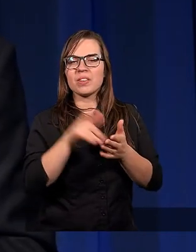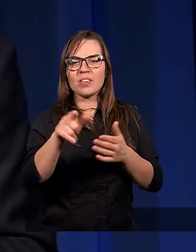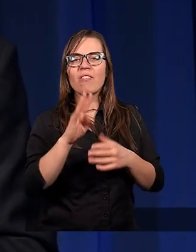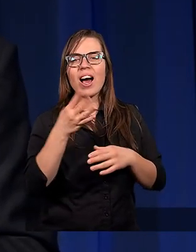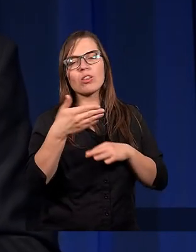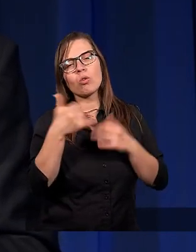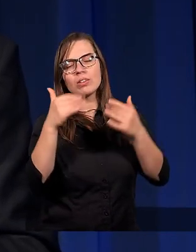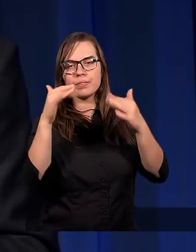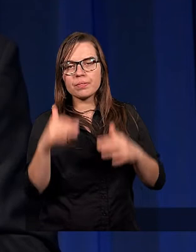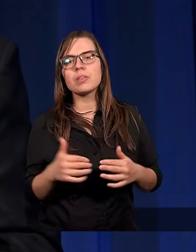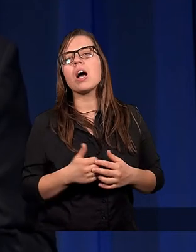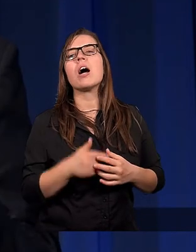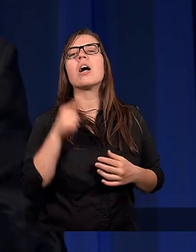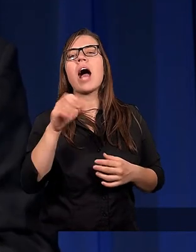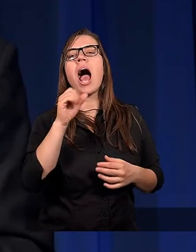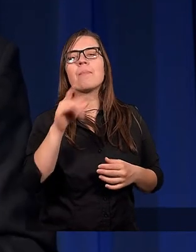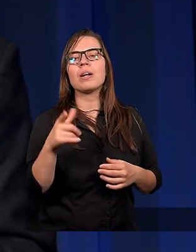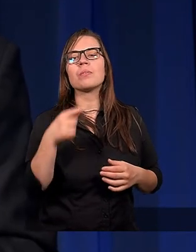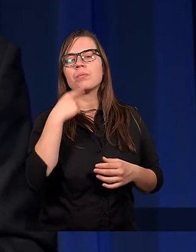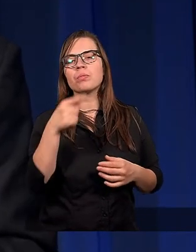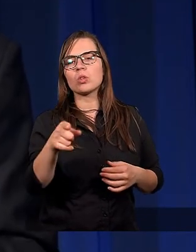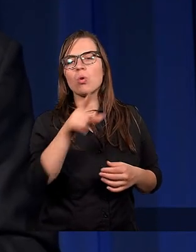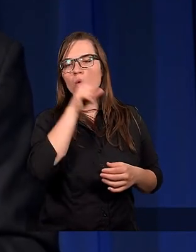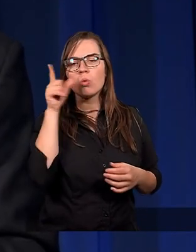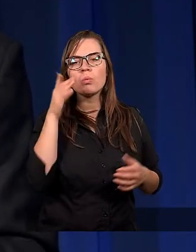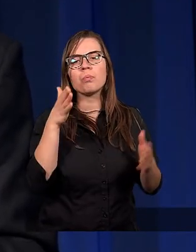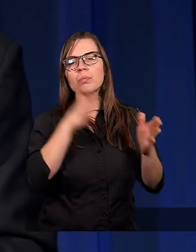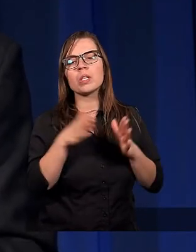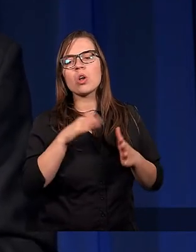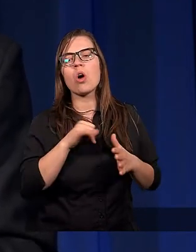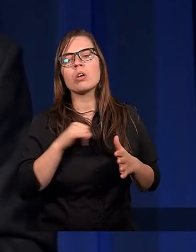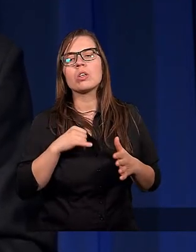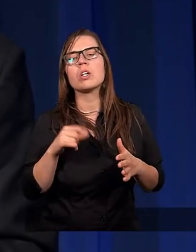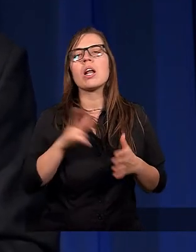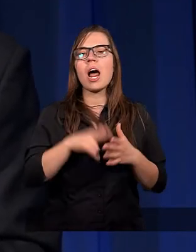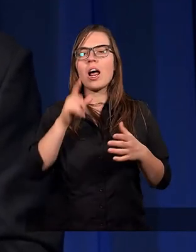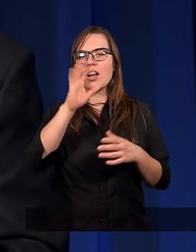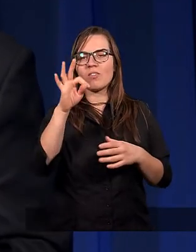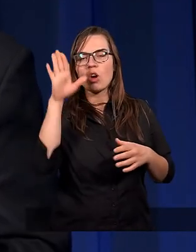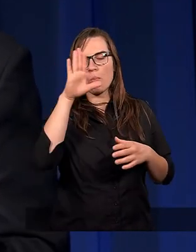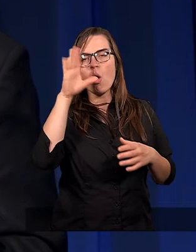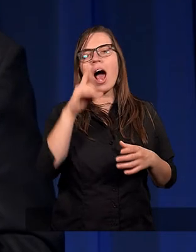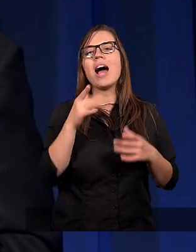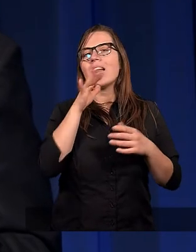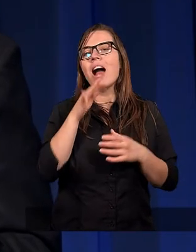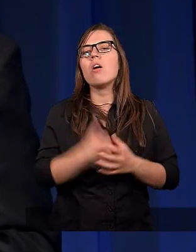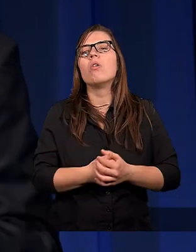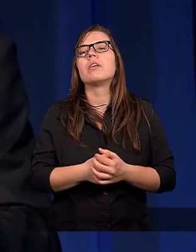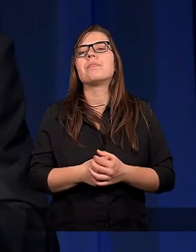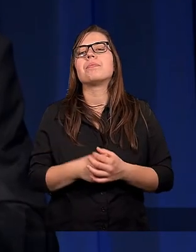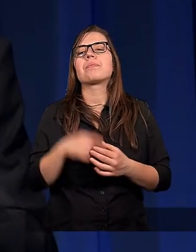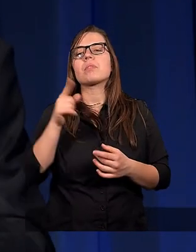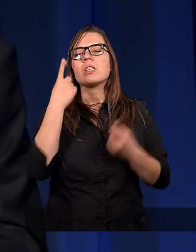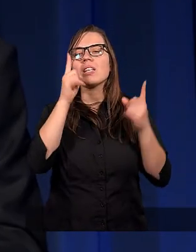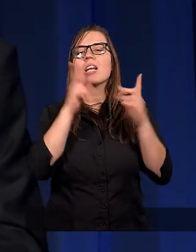rozdziale, kiedy Amos do swego ludu mówi, przygotuj się na spotkanie twojego Boga Izraelu, to patrzę